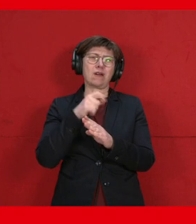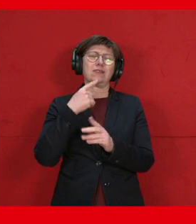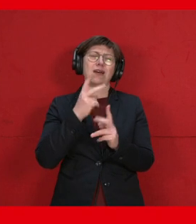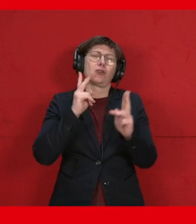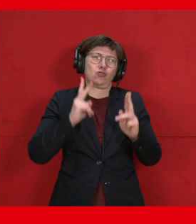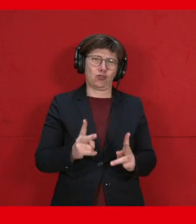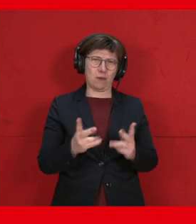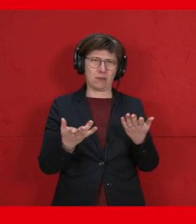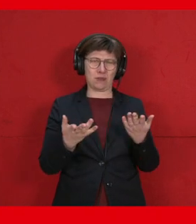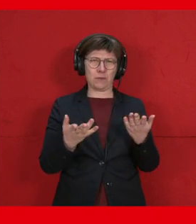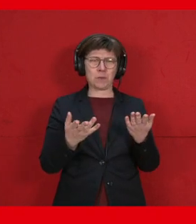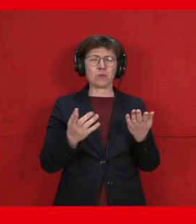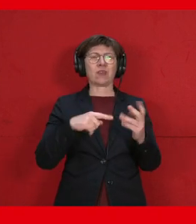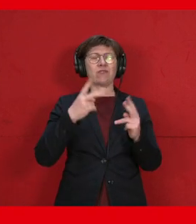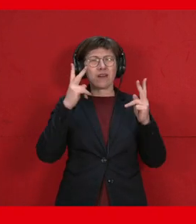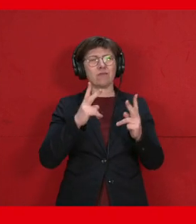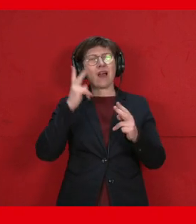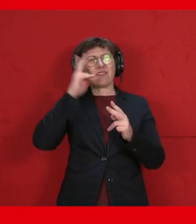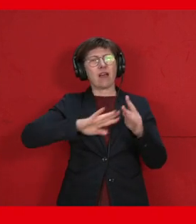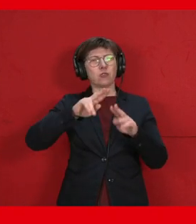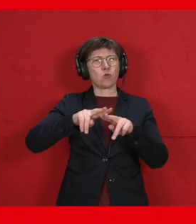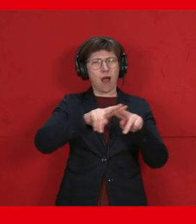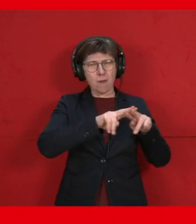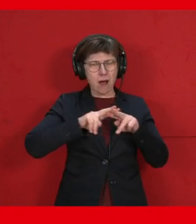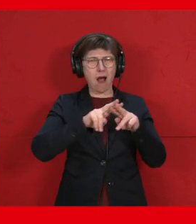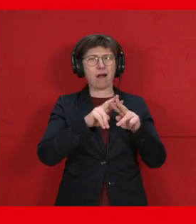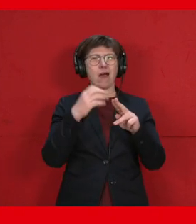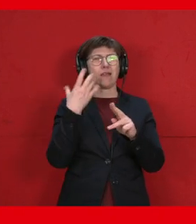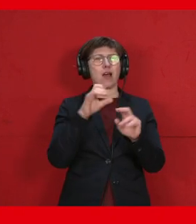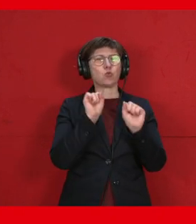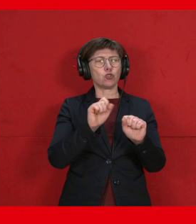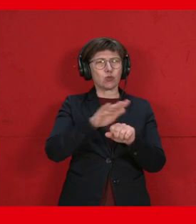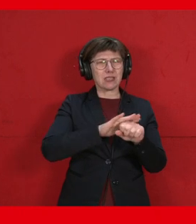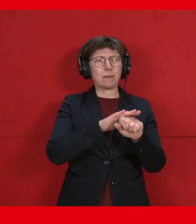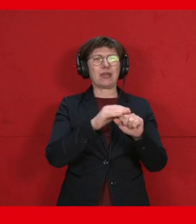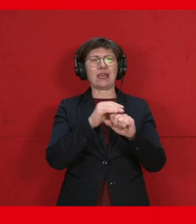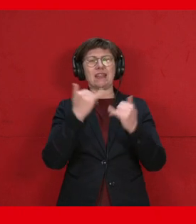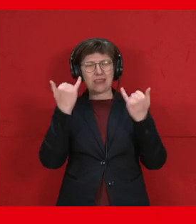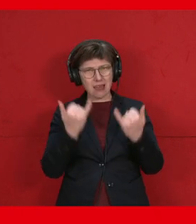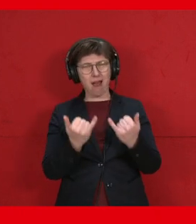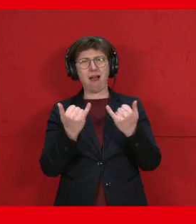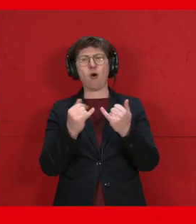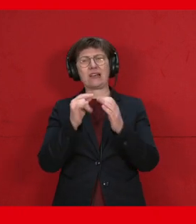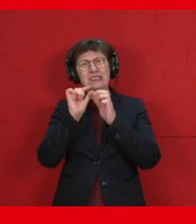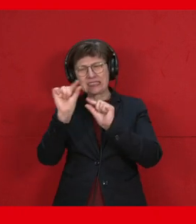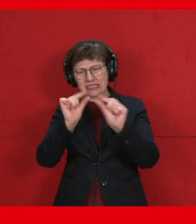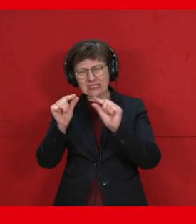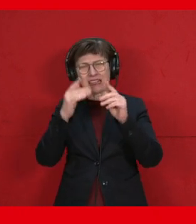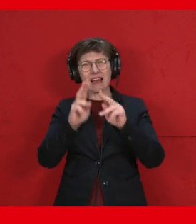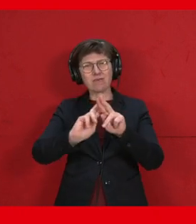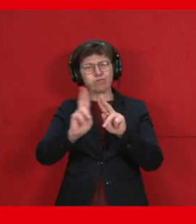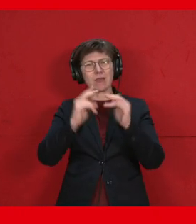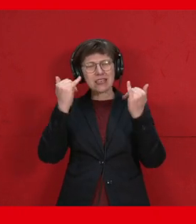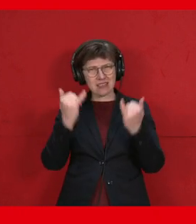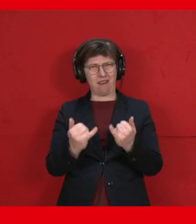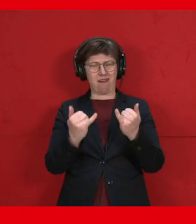sagen. Wir haben Nationalparke eingerichtet, wir haben Naturschutzgebiete eingerichtet und auch im Detail eine ganze Menge geregelt.